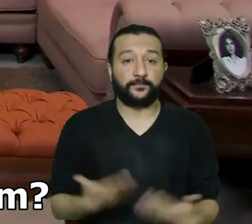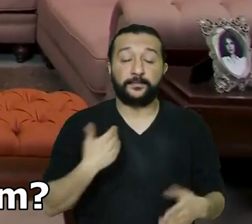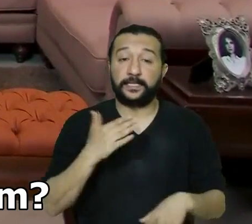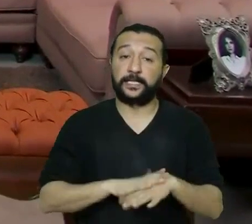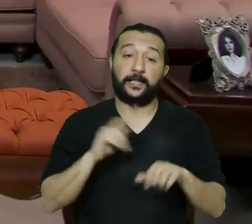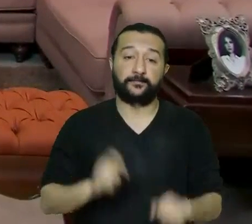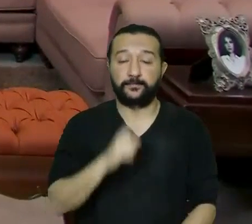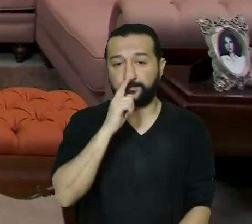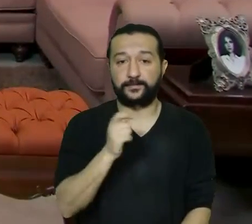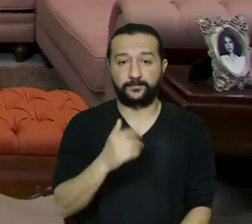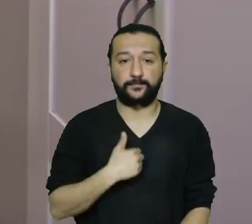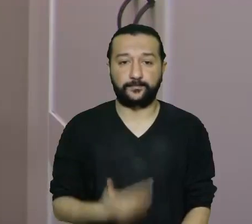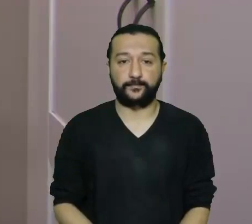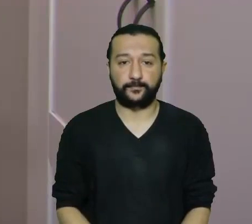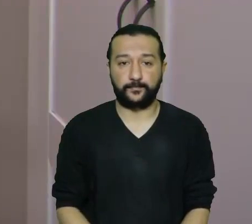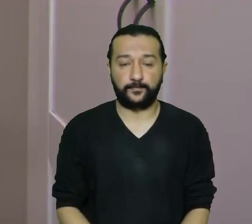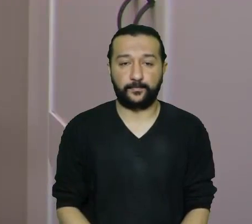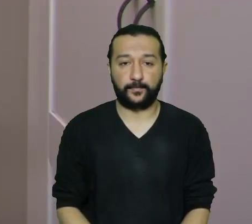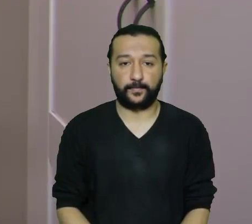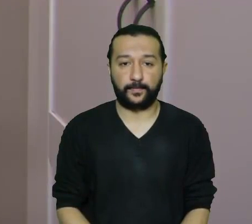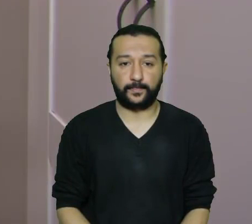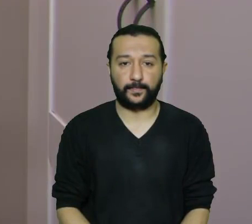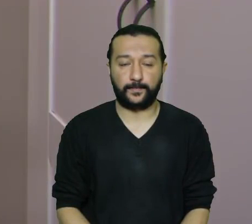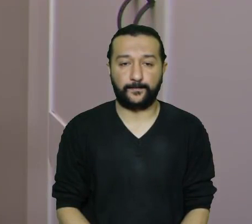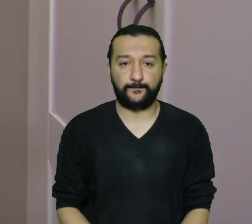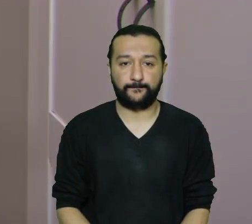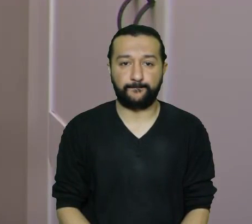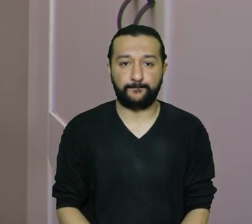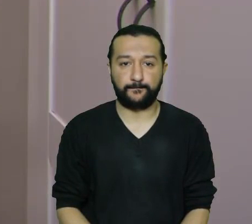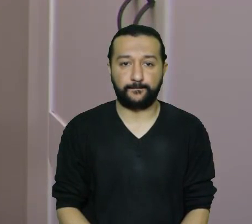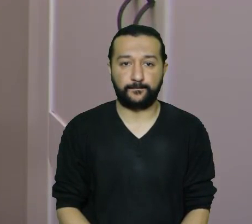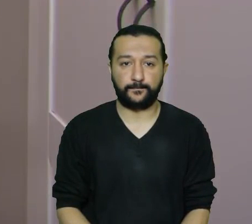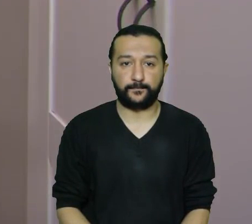ben ne yaptım? Şükrü köşkün içinde beyaz bir kapının önünde.